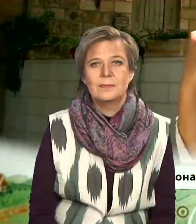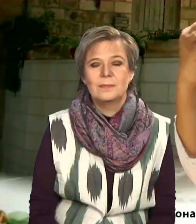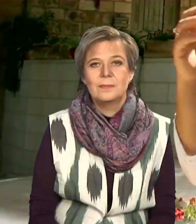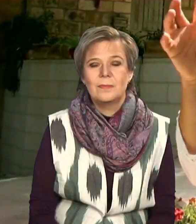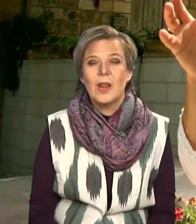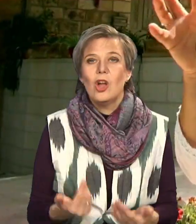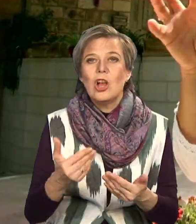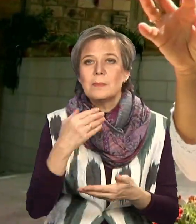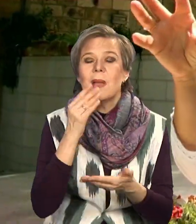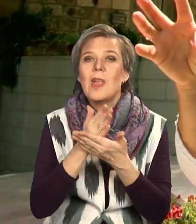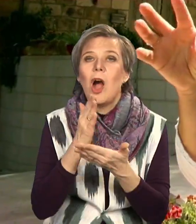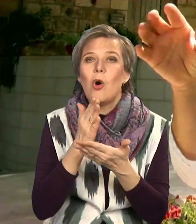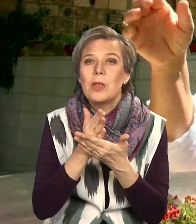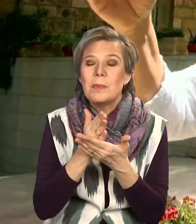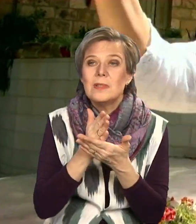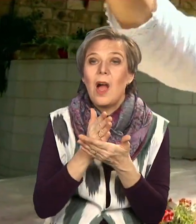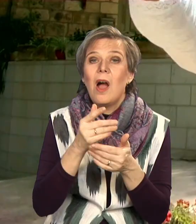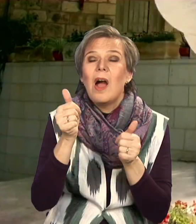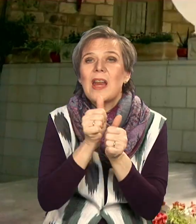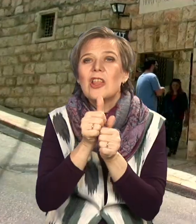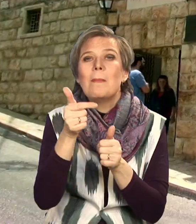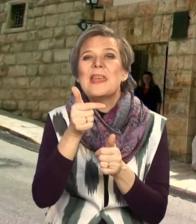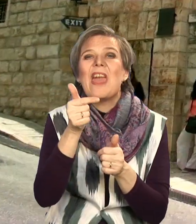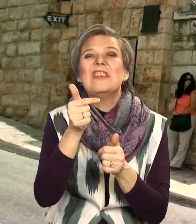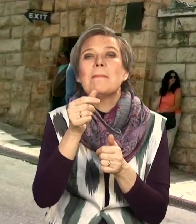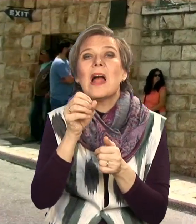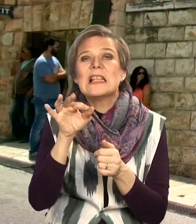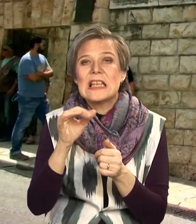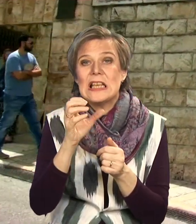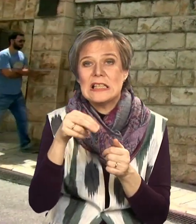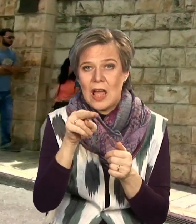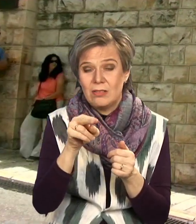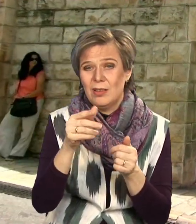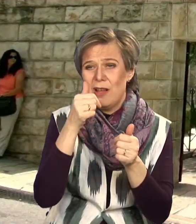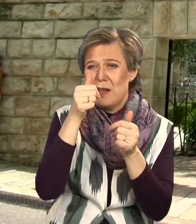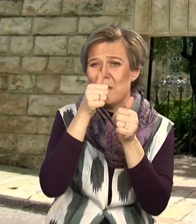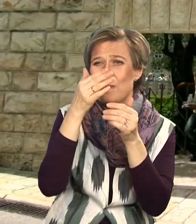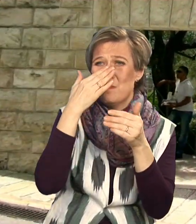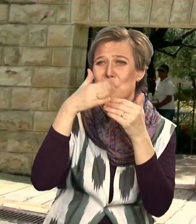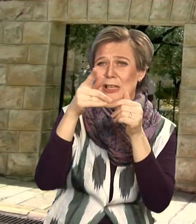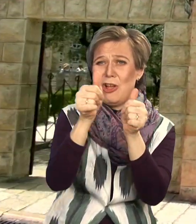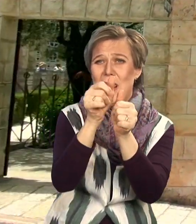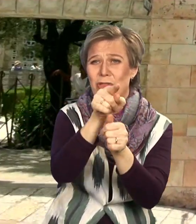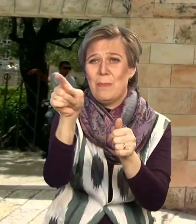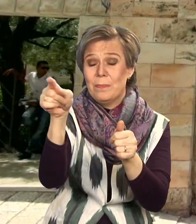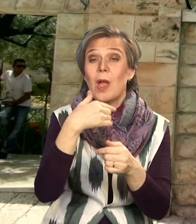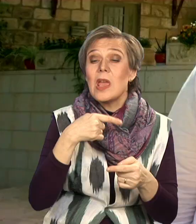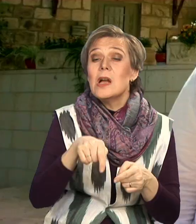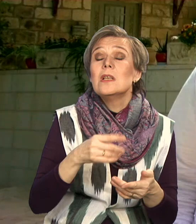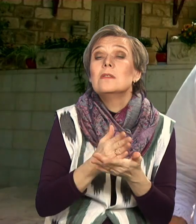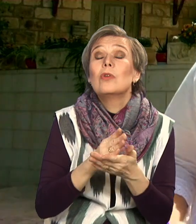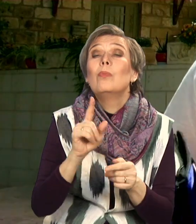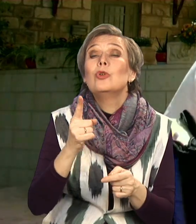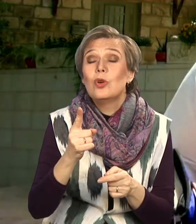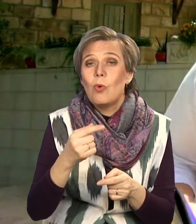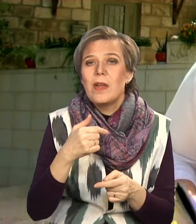С вами в непосредственной близости от Гефсиманского сада. Его купола вот виднеется здесь за решеткой. Почему мы с вами здесь? Я хочу вам показать